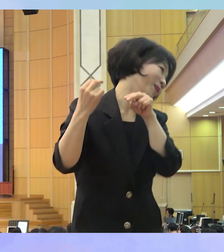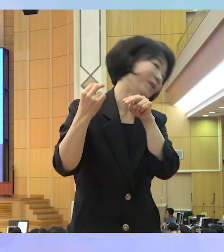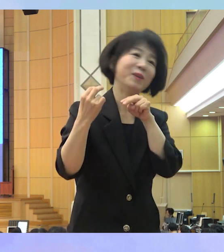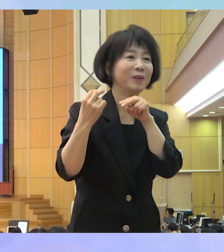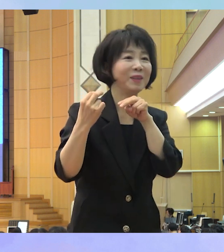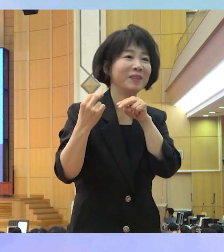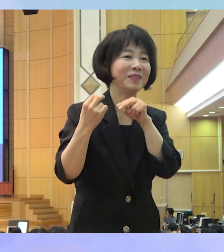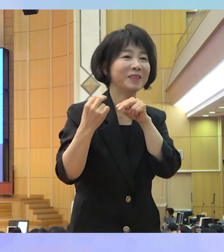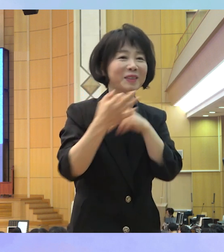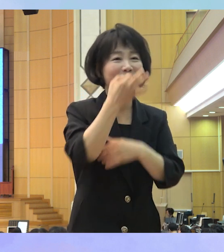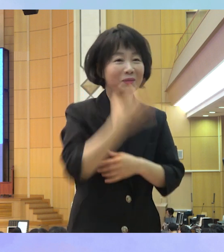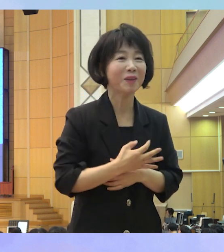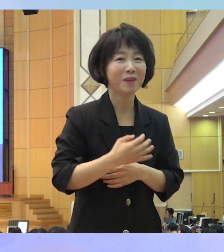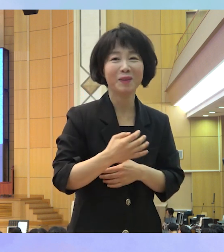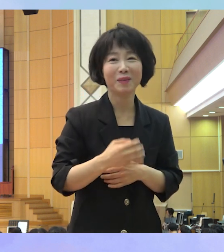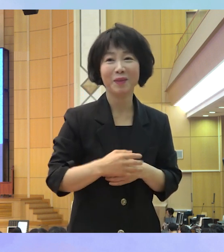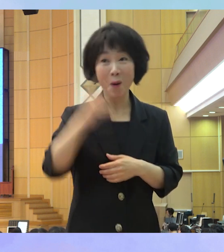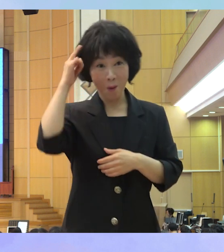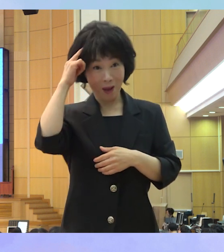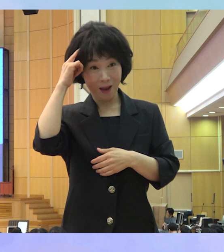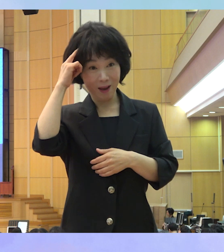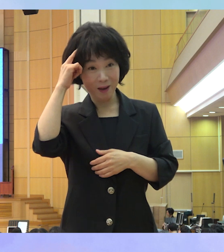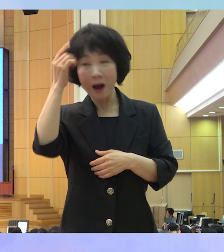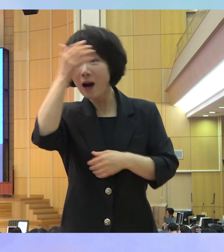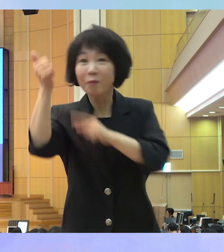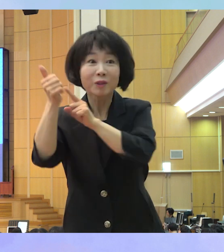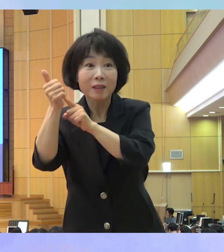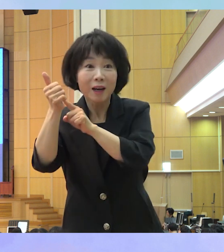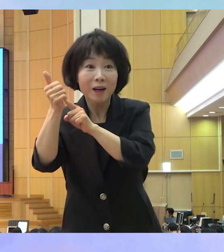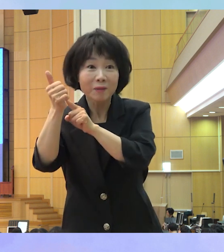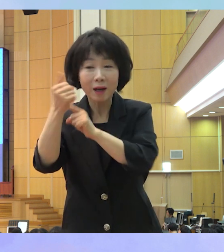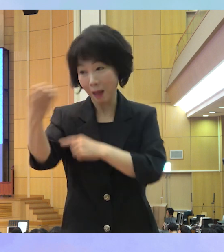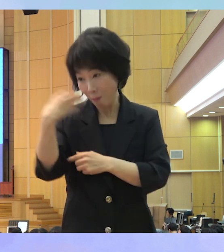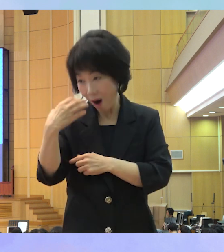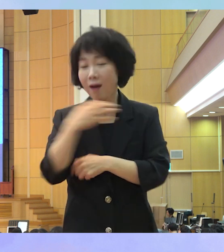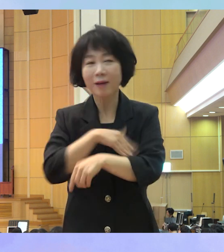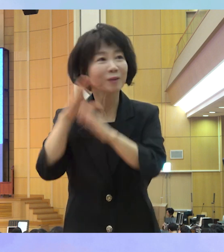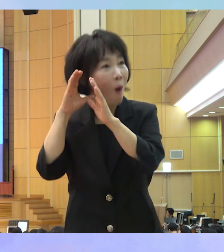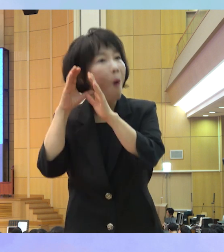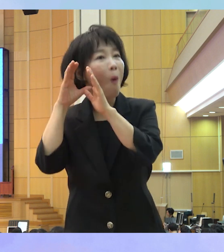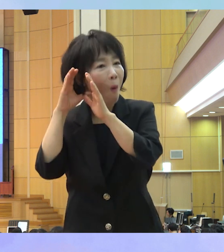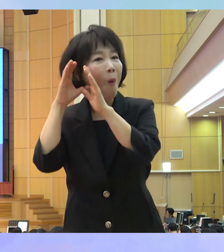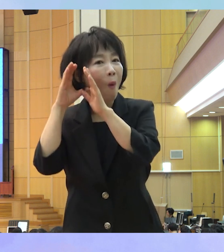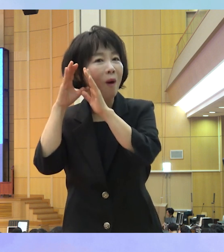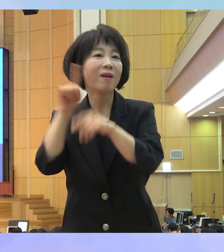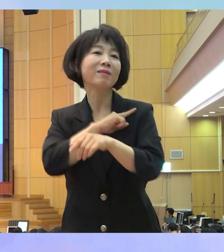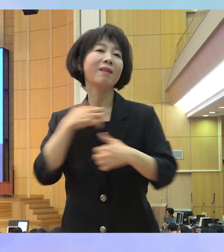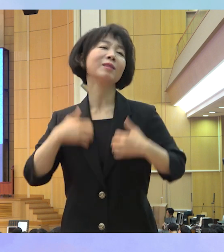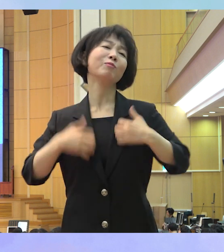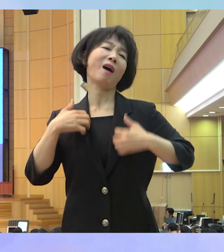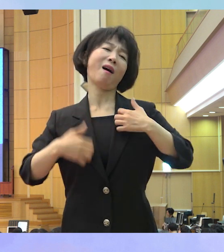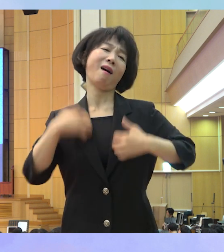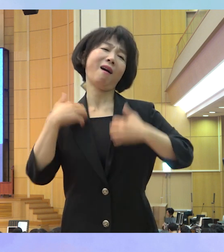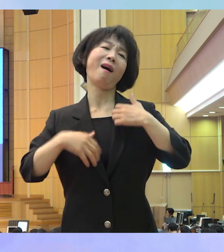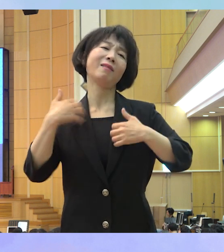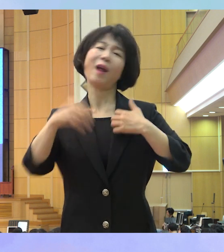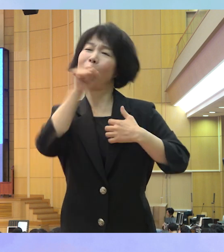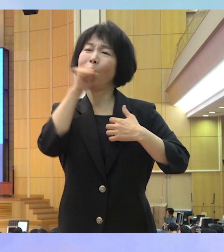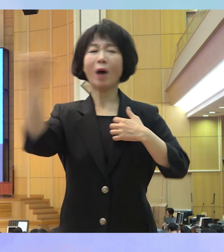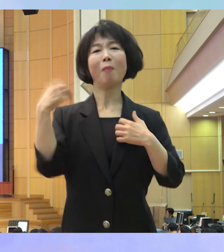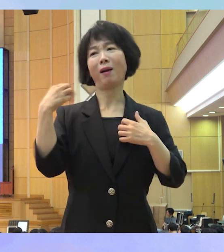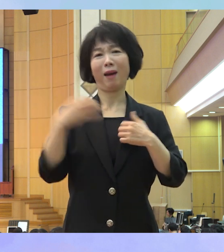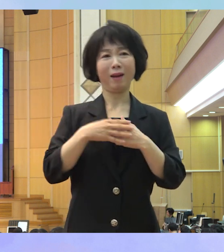얘기냐, 이렇게 자기 얘기 잘 들어주는 게 그 부모님들이나 할아버지 같은 분들한테는 좋다는 거예요.